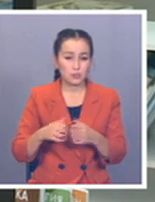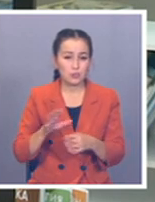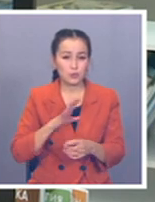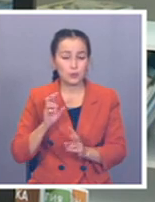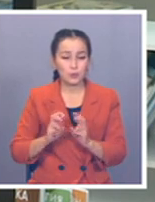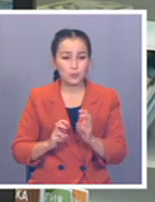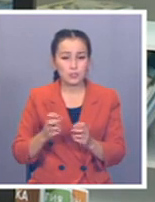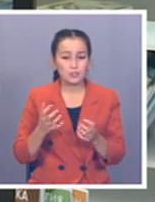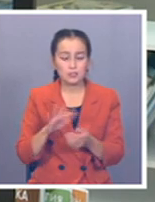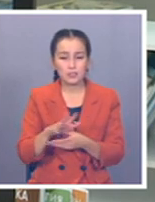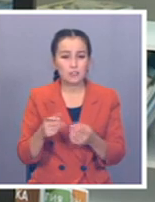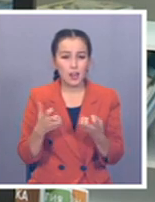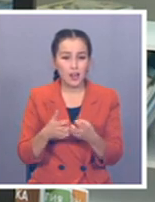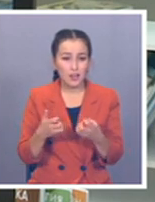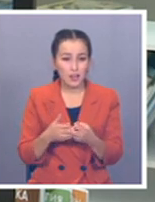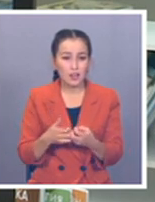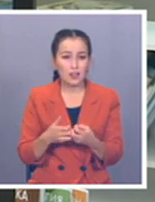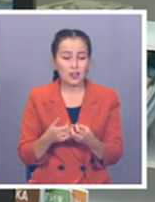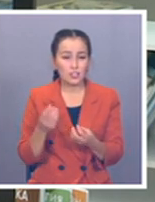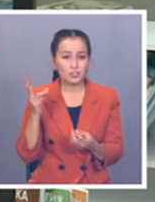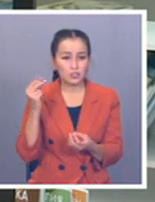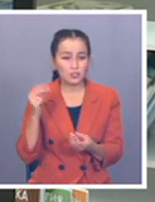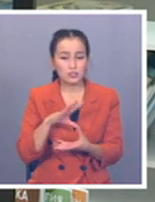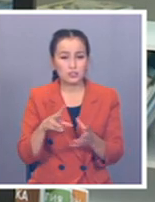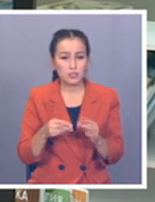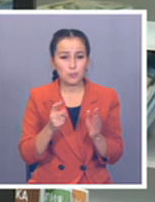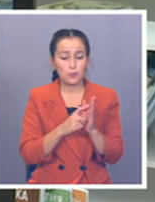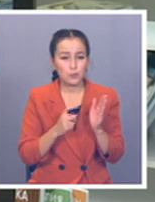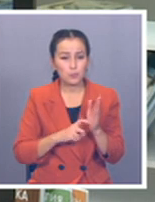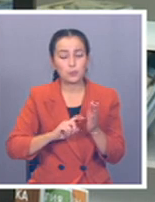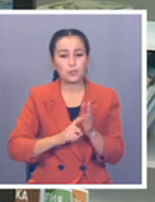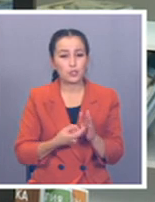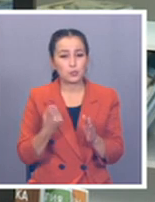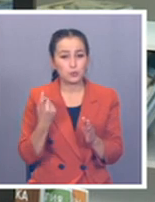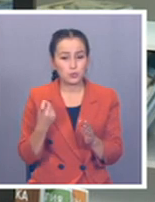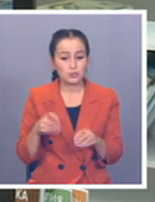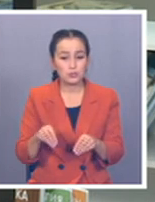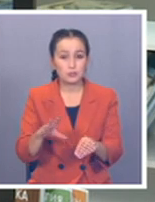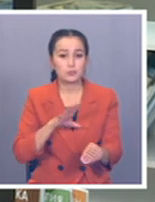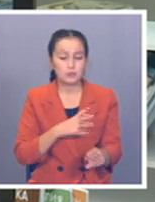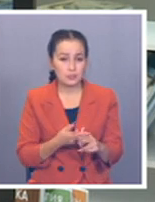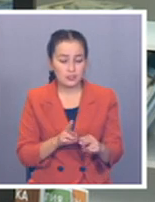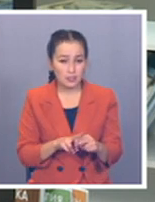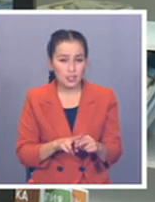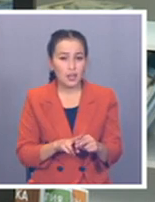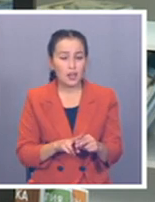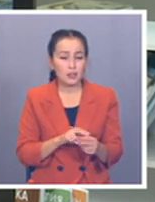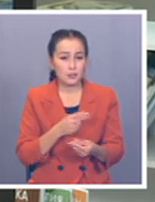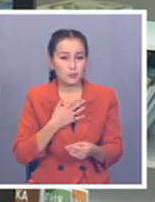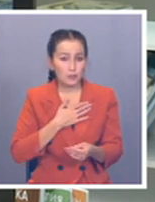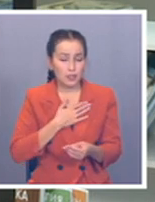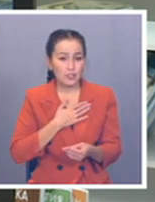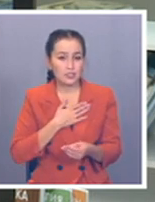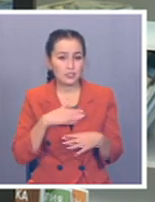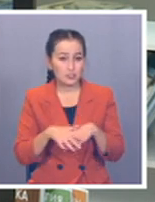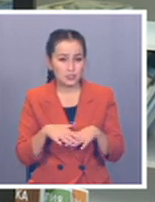санын барлық себілген тұқым санына бөліп 100%-ке көбейтуіміз керек. Біздің есебімізде барлық себілген